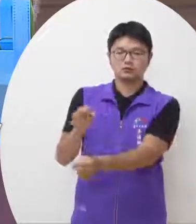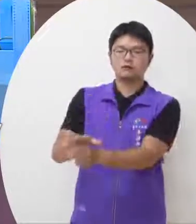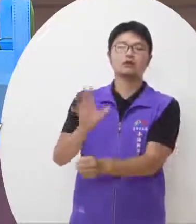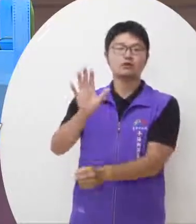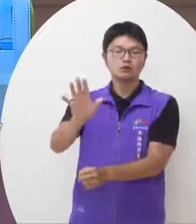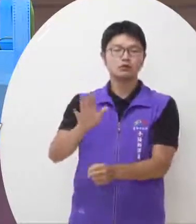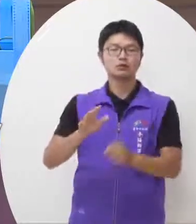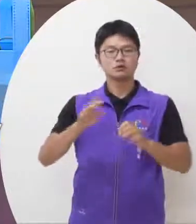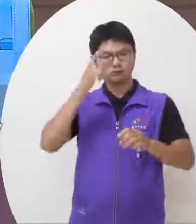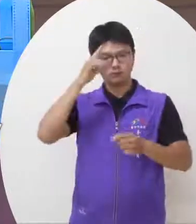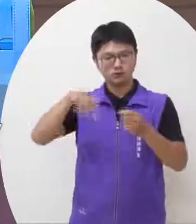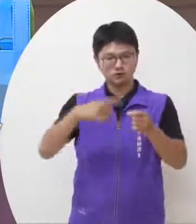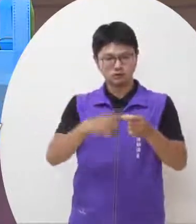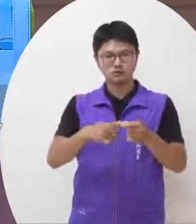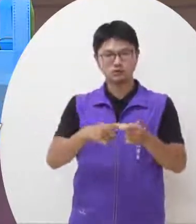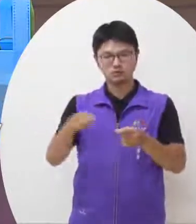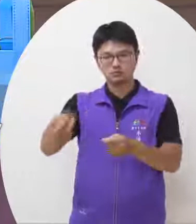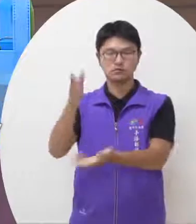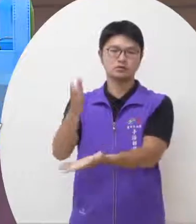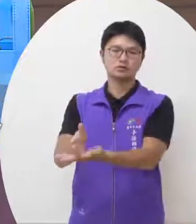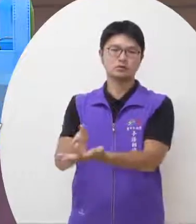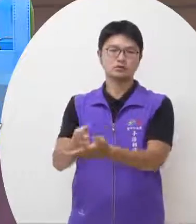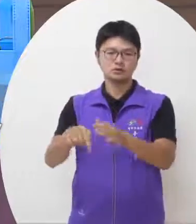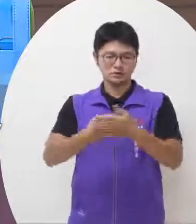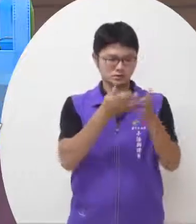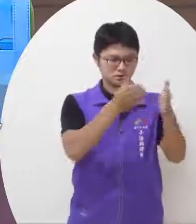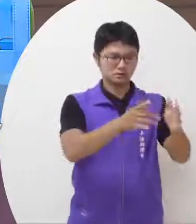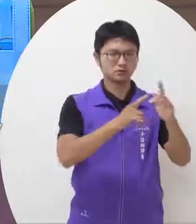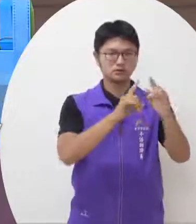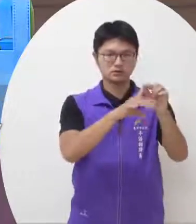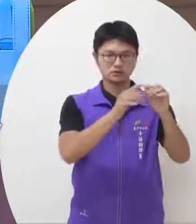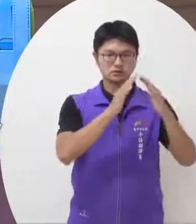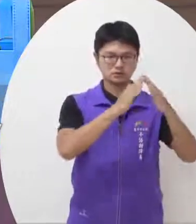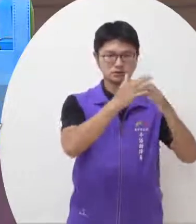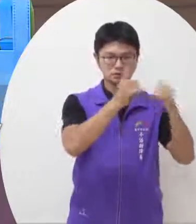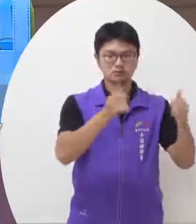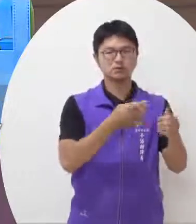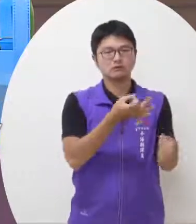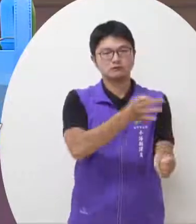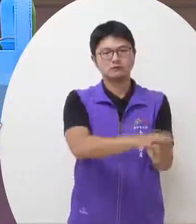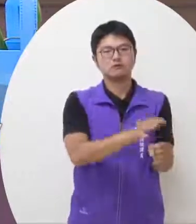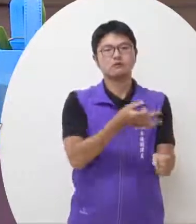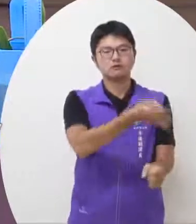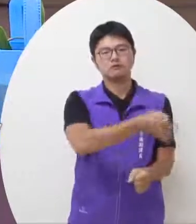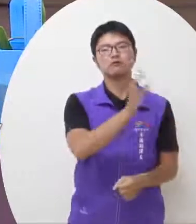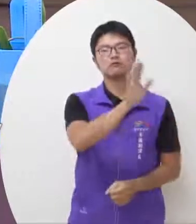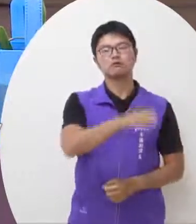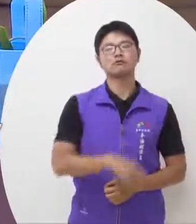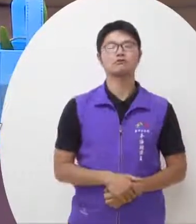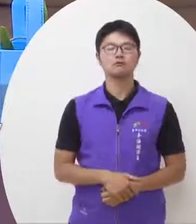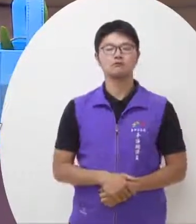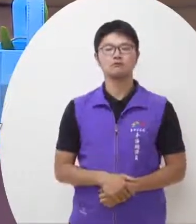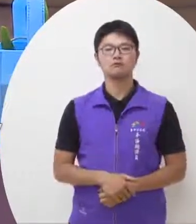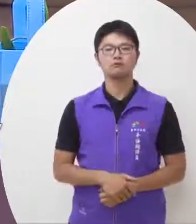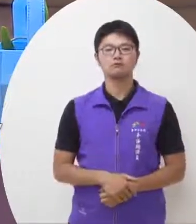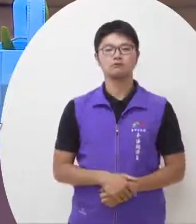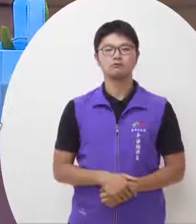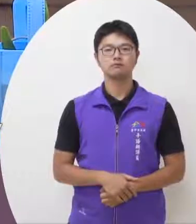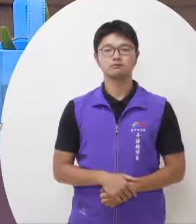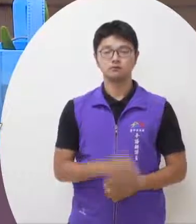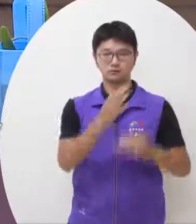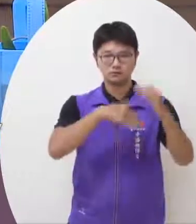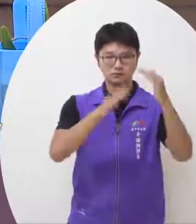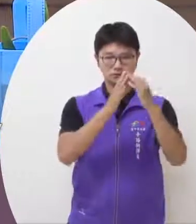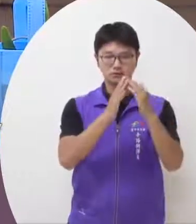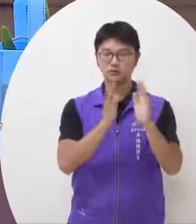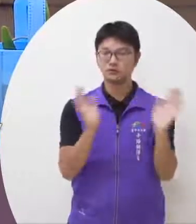整成啊，就是只帮市民付。好，那也因此呢，那大家看两个最大的族群，一个学校的